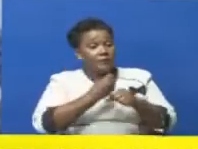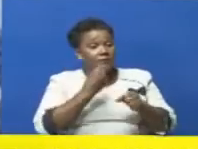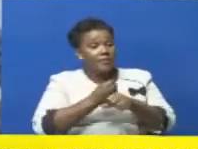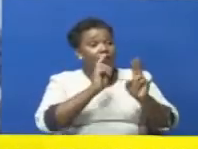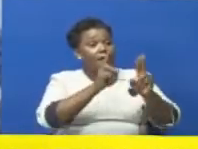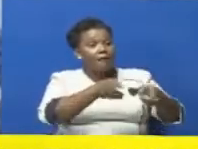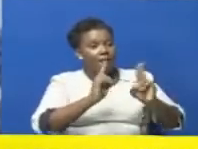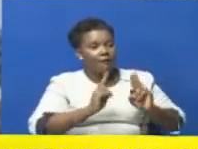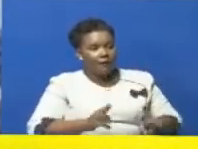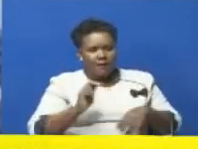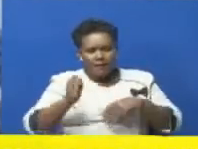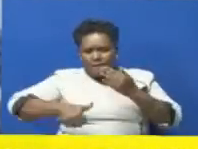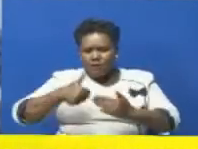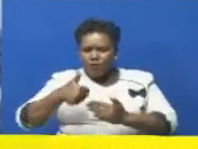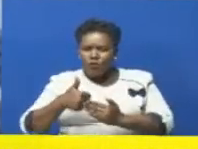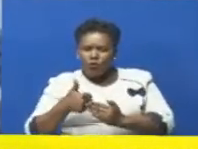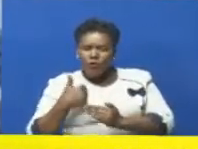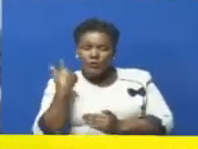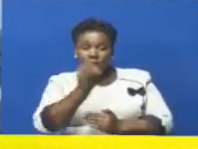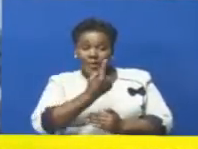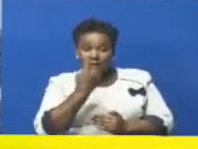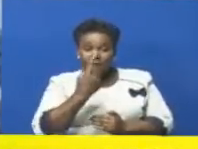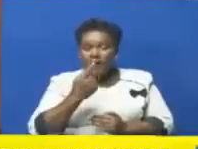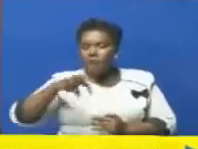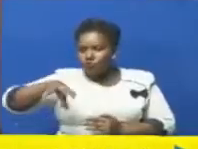viongozi mbalimbali wa kitaifa na mkoa.